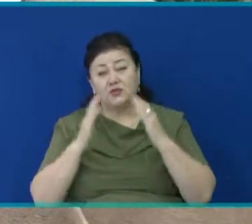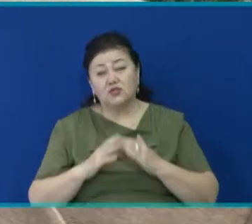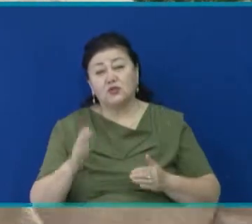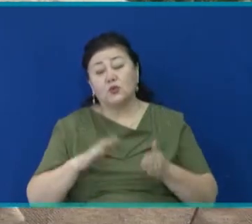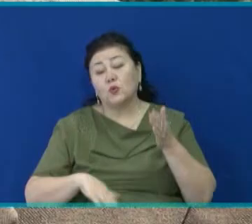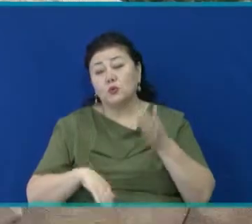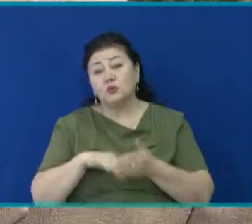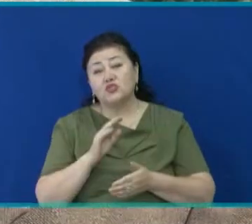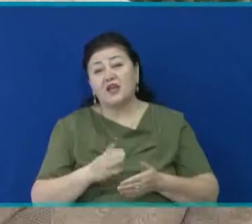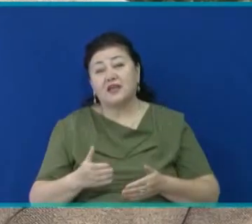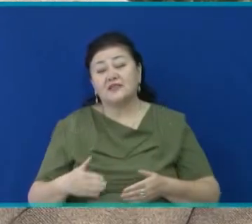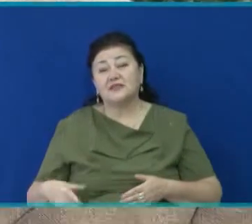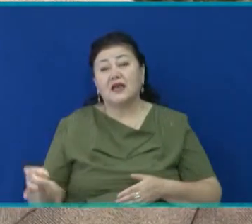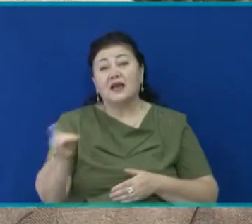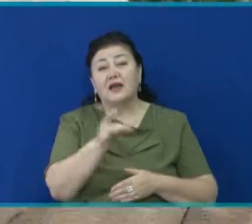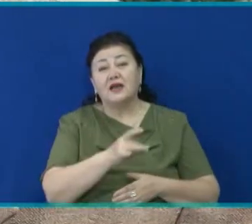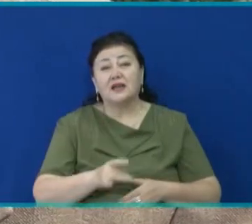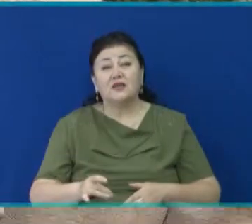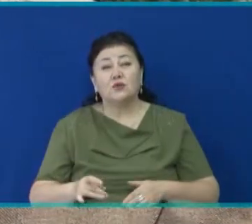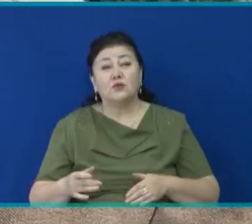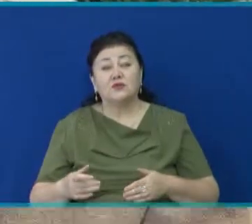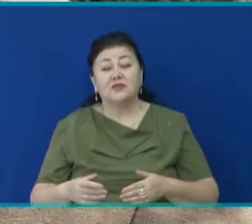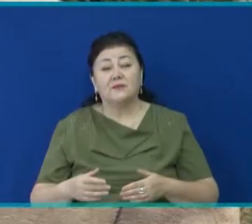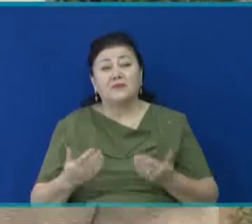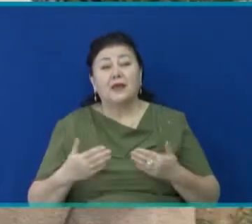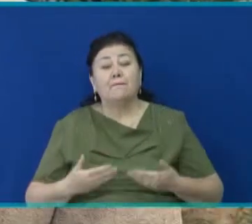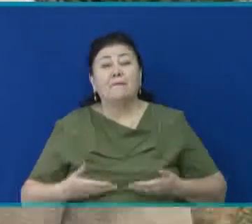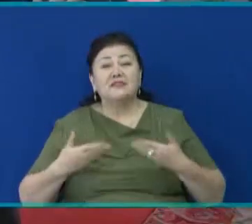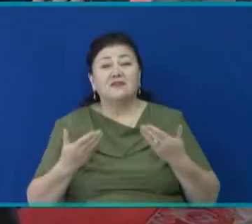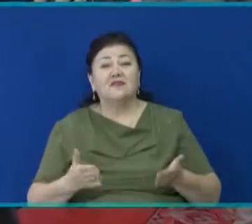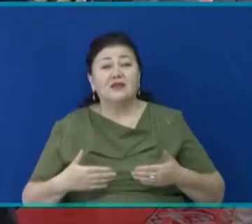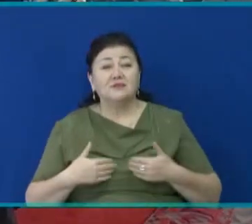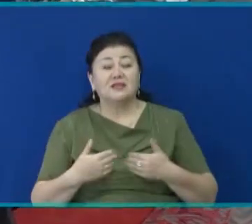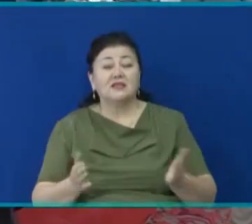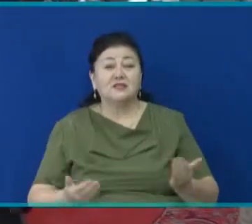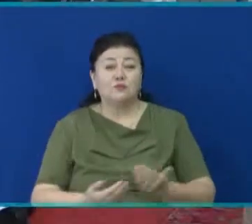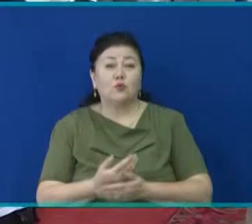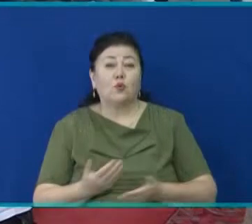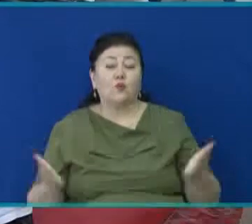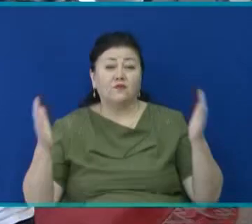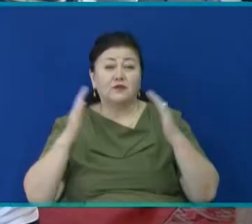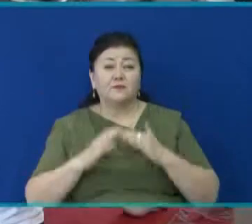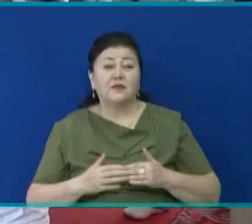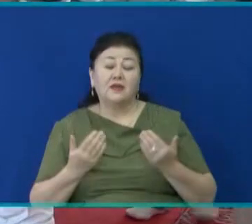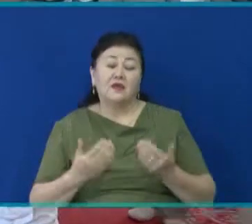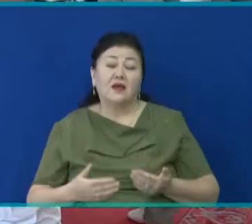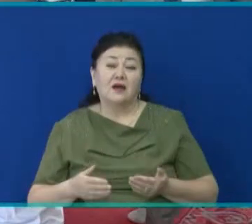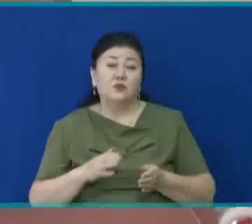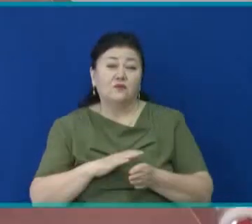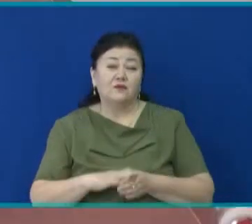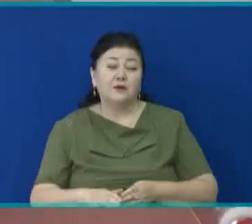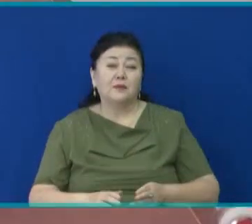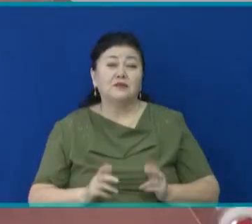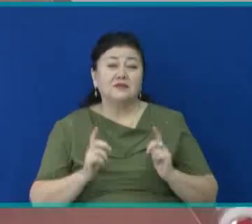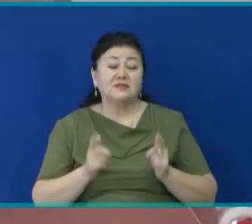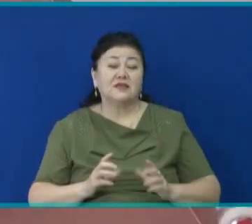улучшается внешний вид. Старейшины очень этому рады. Поздравляем с открытием новой мечети. Сооруженная мечеть соответствует всем современным